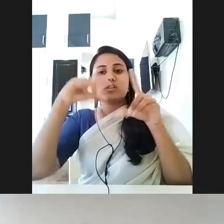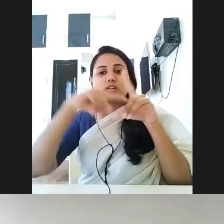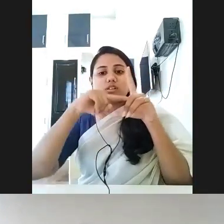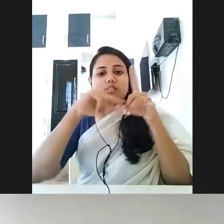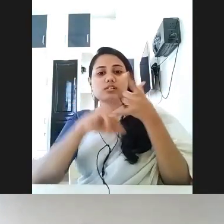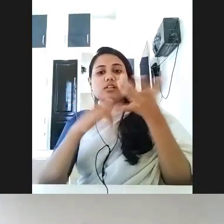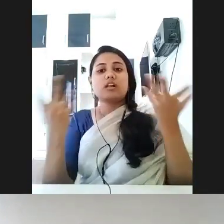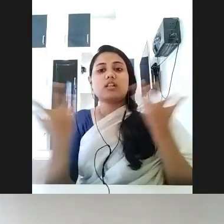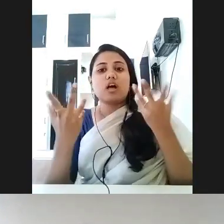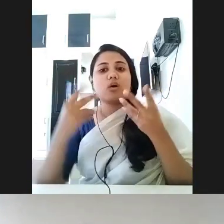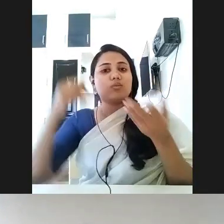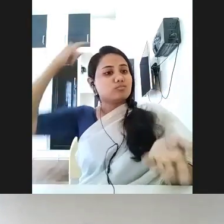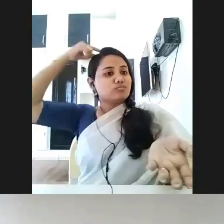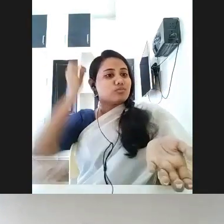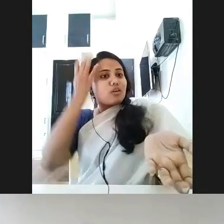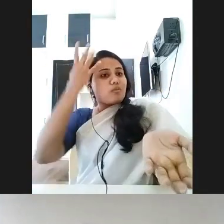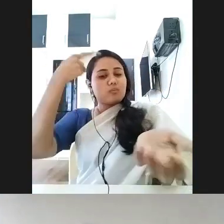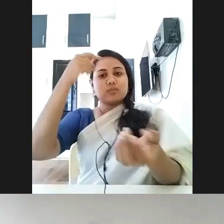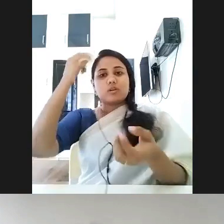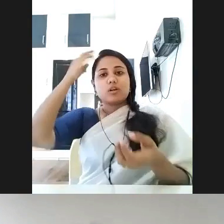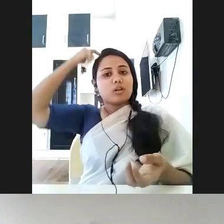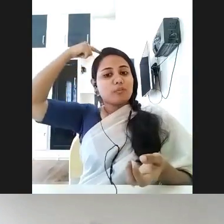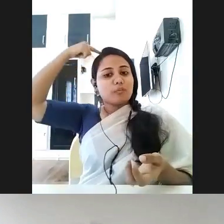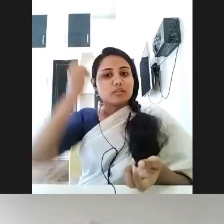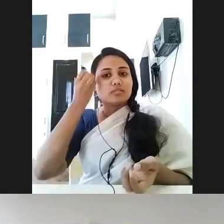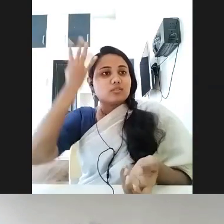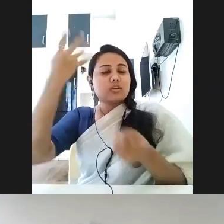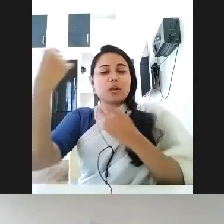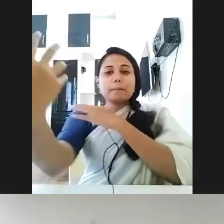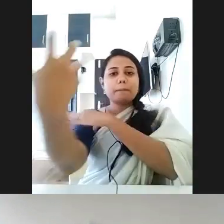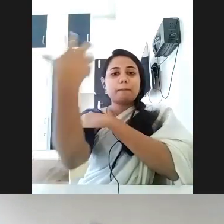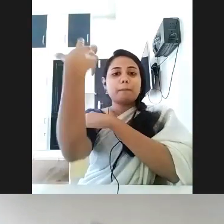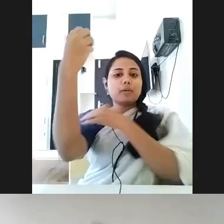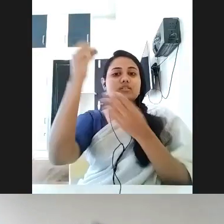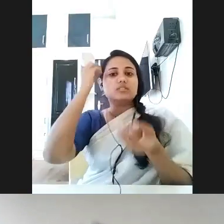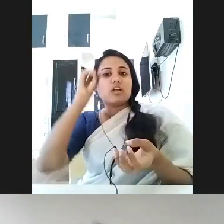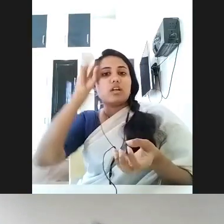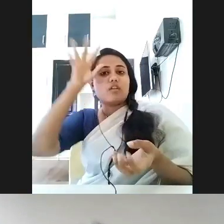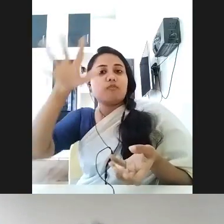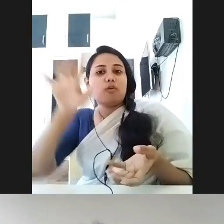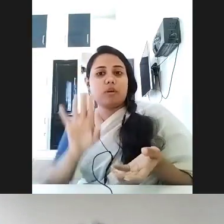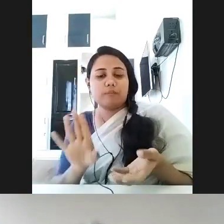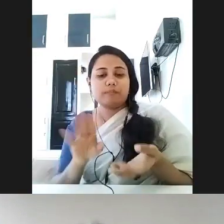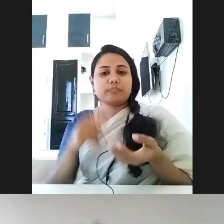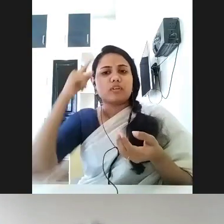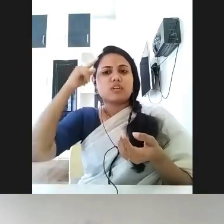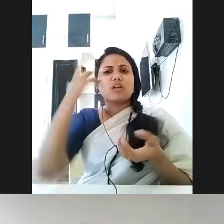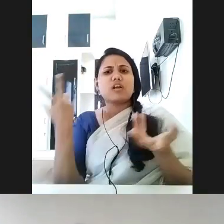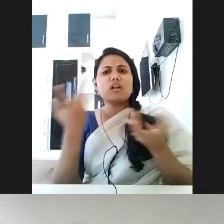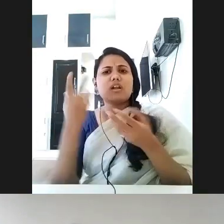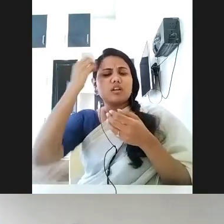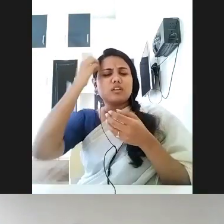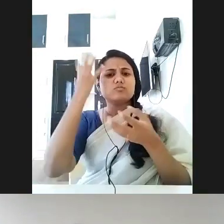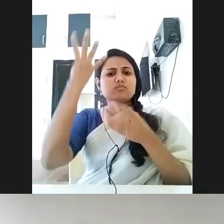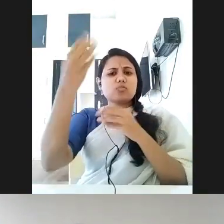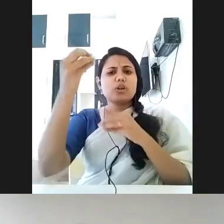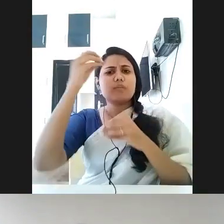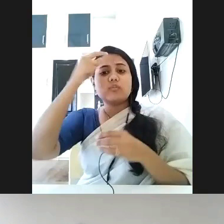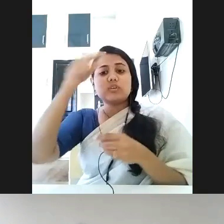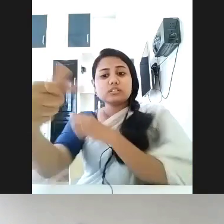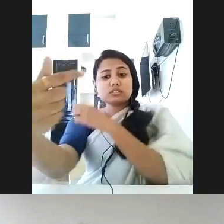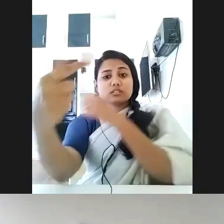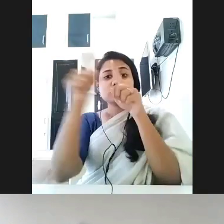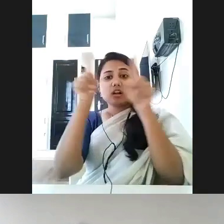വരുന്നത്, വന്നിവിടെ നെർവ്സ് മസിൽസിലോട്ട് ഇങ്ങനെ സപ്ലൈ ചെയ്യുന്നത്. ഈ സെൽസിലാണ് പ്രശ്നം നമുക്ക് SMA കുട്ടികൾക്ക് കാണുന്നത്.